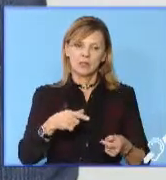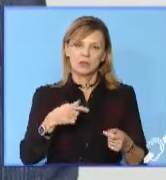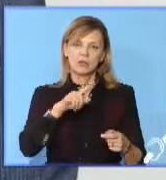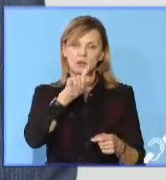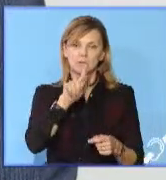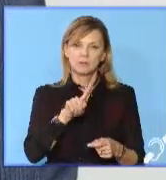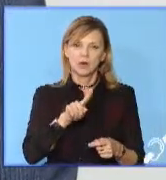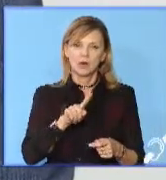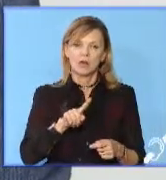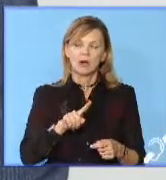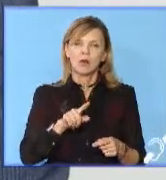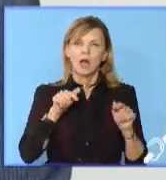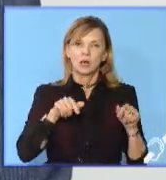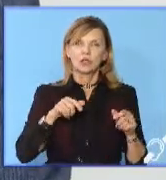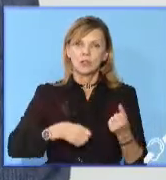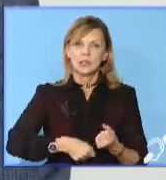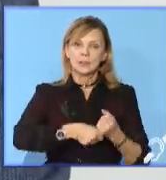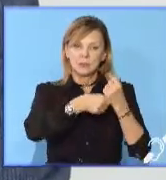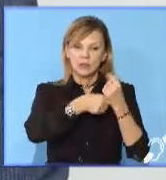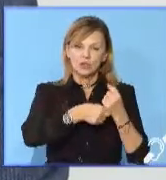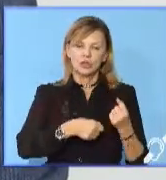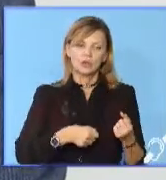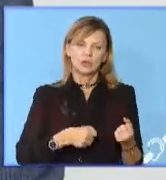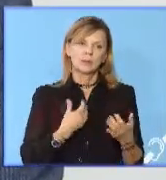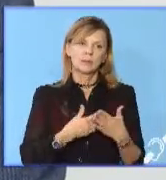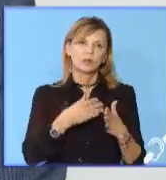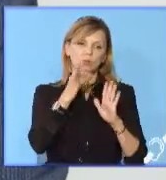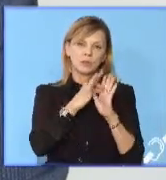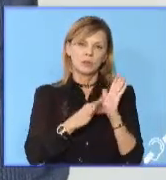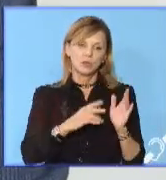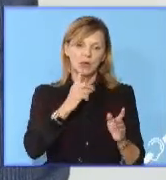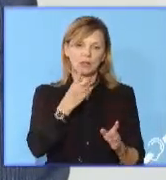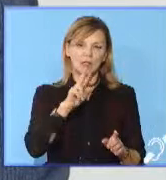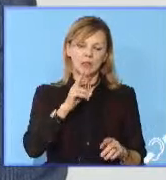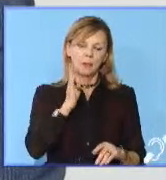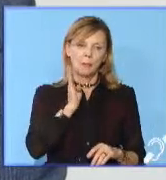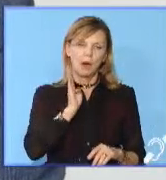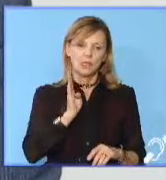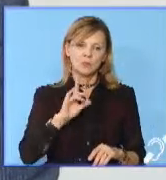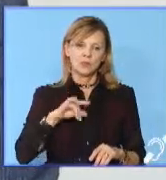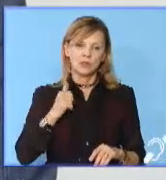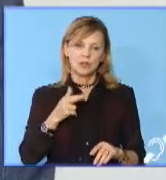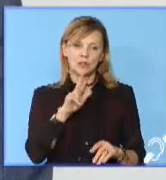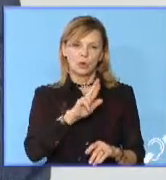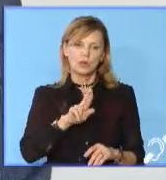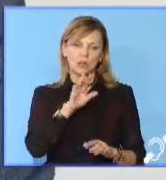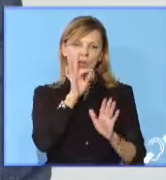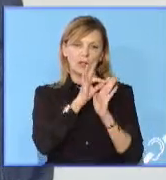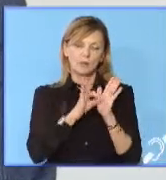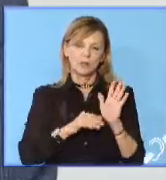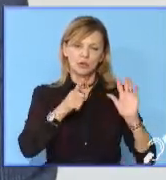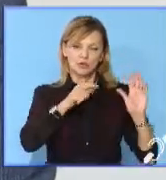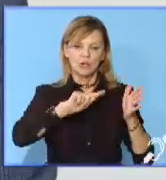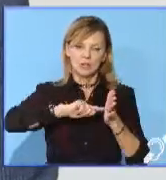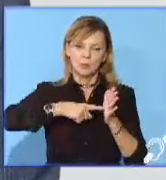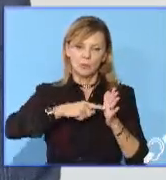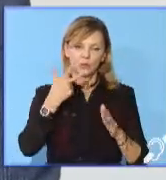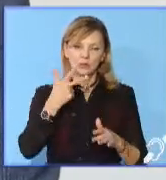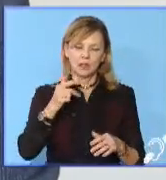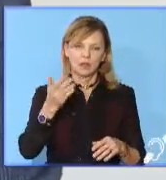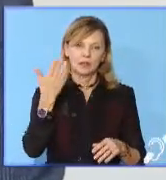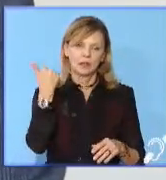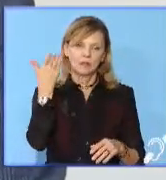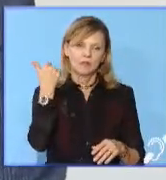pentru investiții în fermele mici, pe măsura DR14, este o reluare a măsurii 6.3 din vechiul